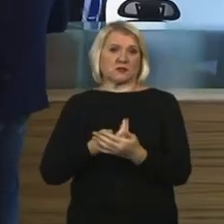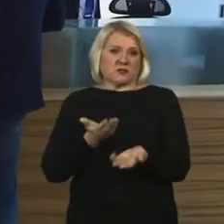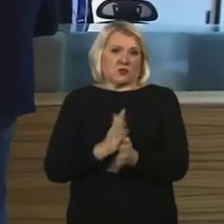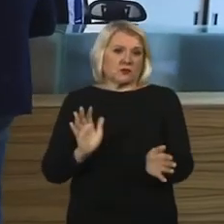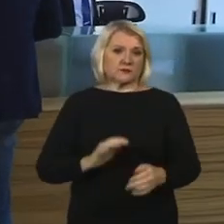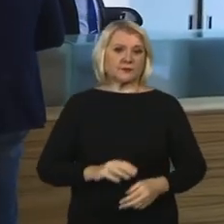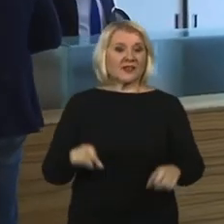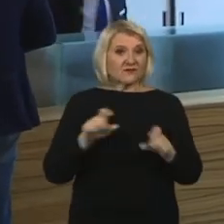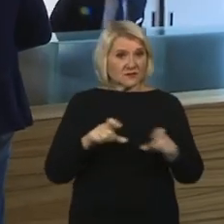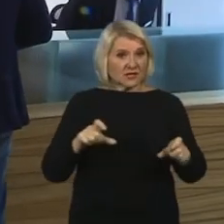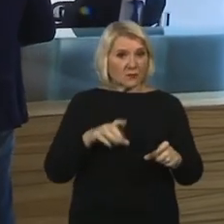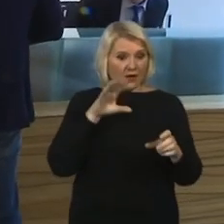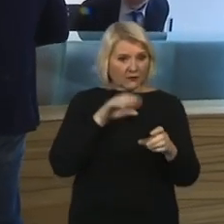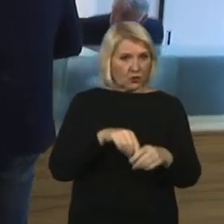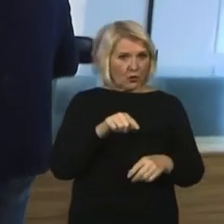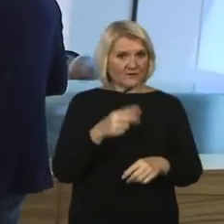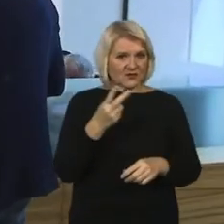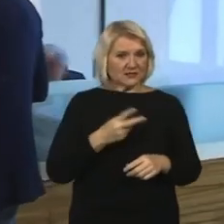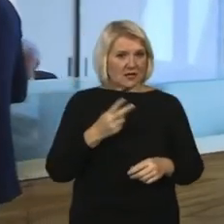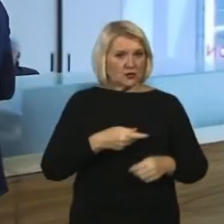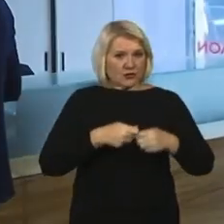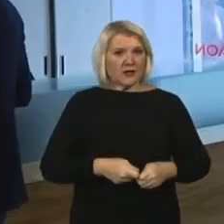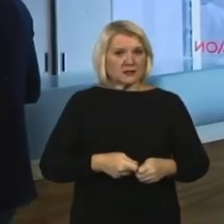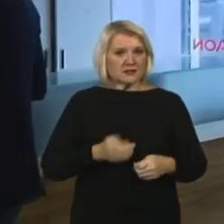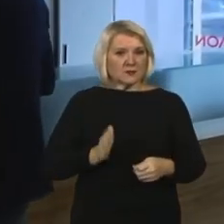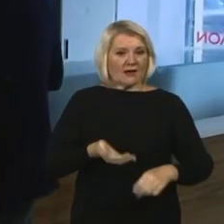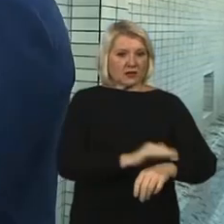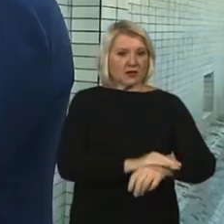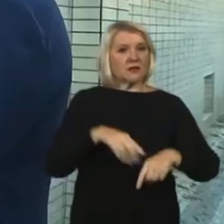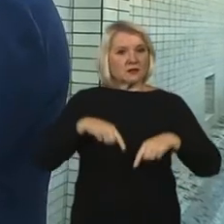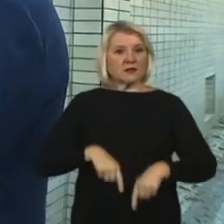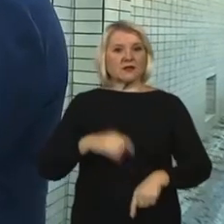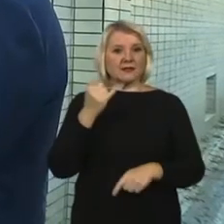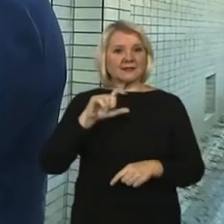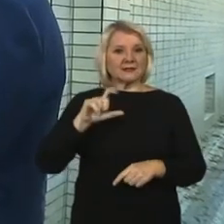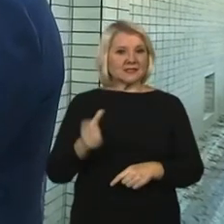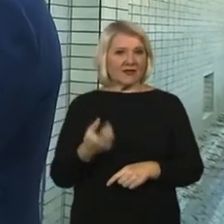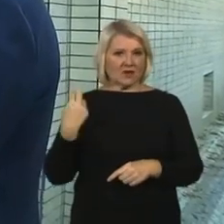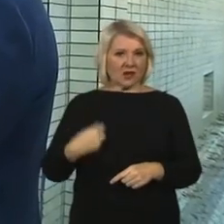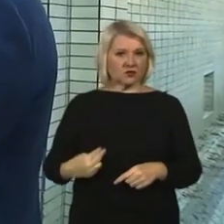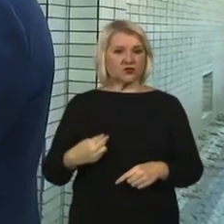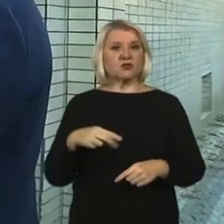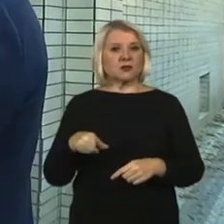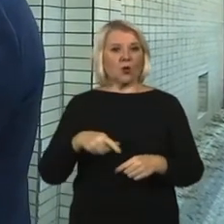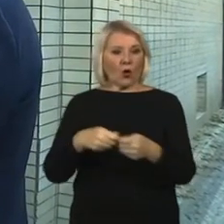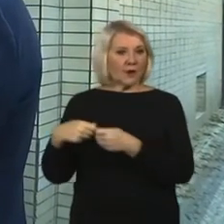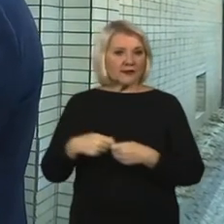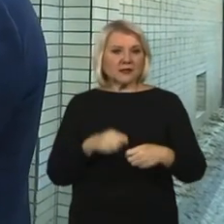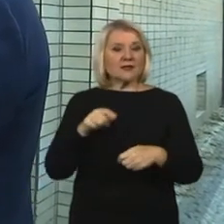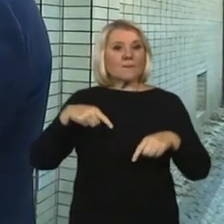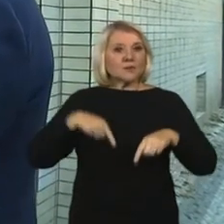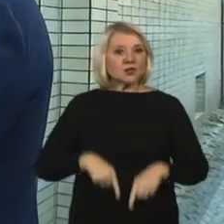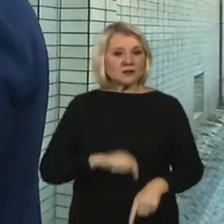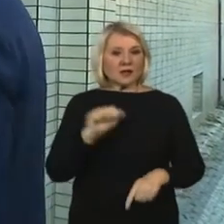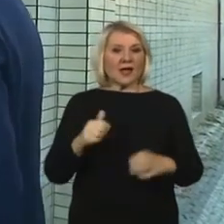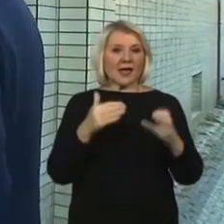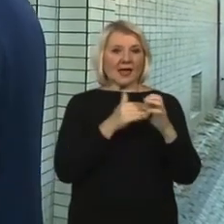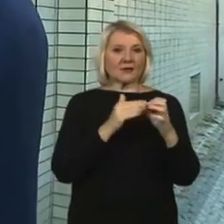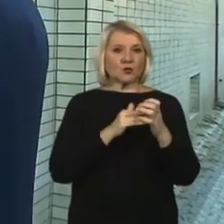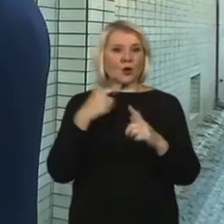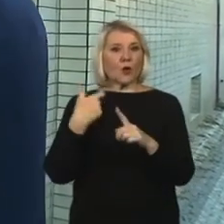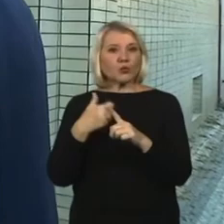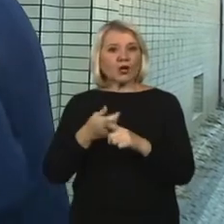Firmu, kde je Vrzáň v čele správní rady, vlastní slovenský IC Financial Holding. Tam je šéfem představenstva Eduard